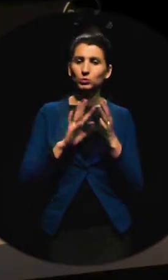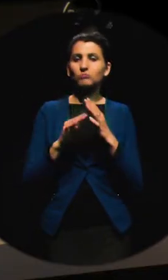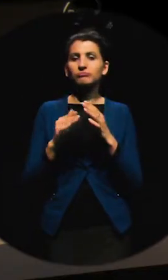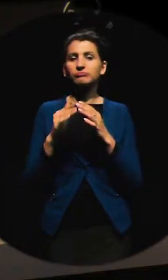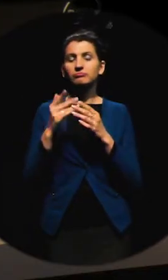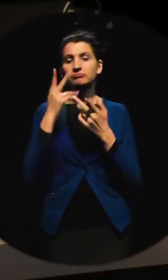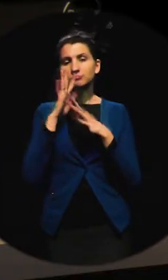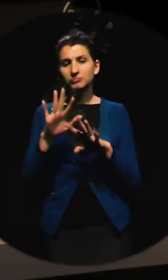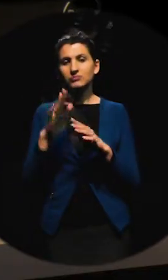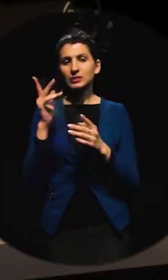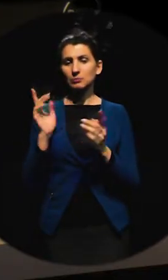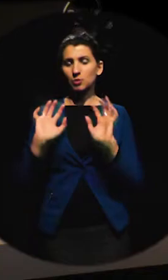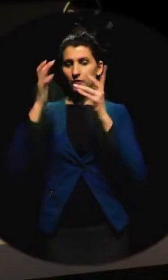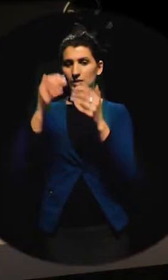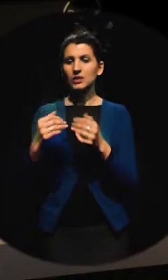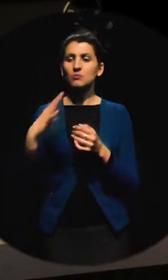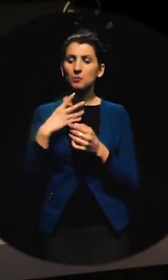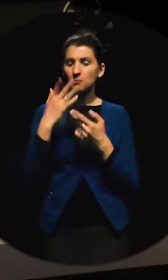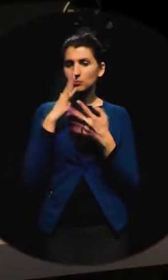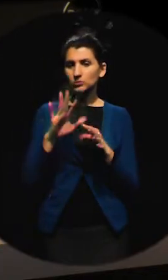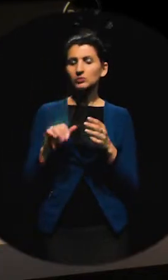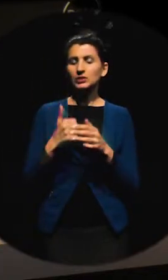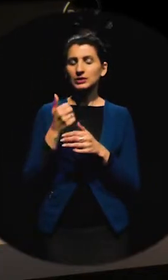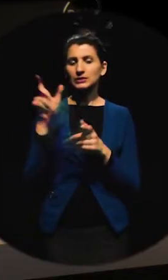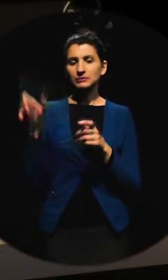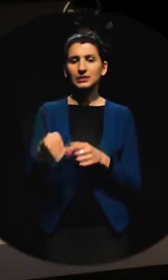strategia, która wyraziła się ustami Jacka Żalka,